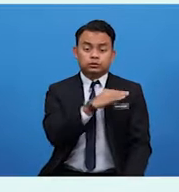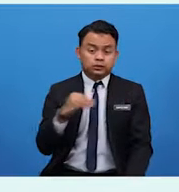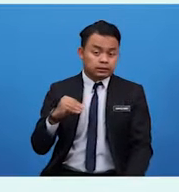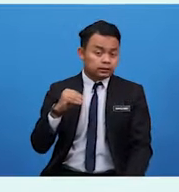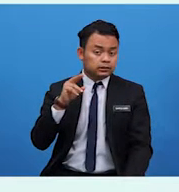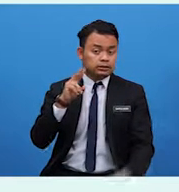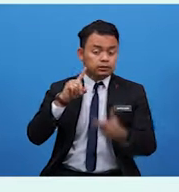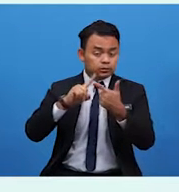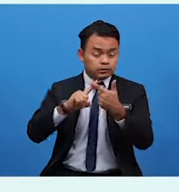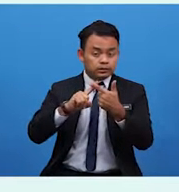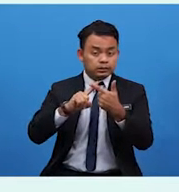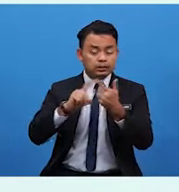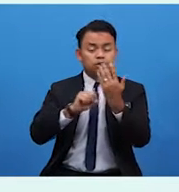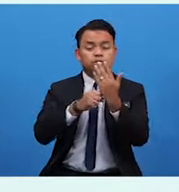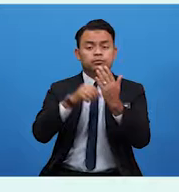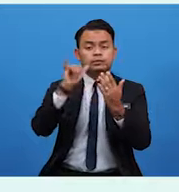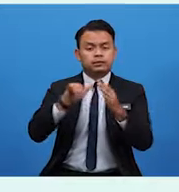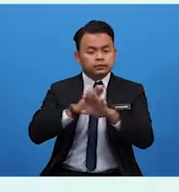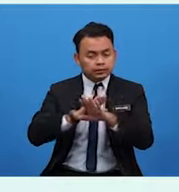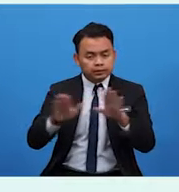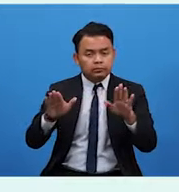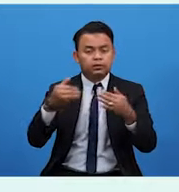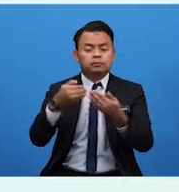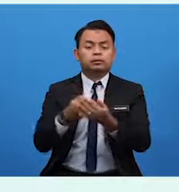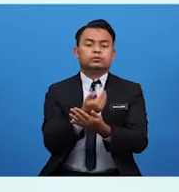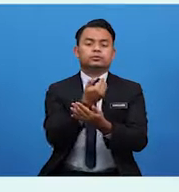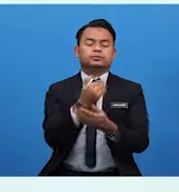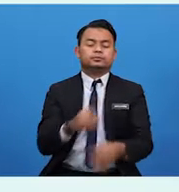ialah sumber yang tidak boleh diperbaharui.